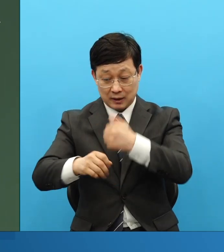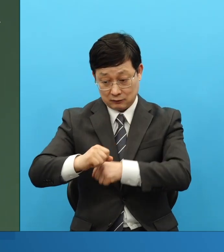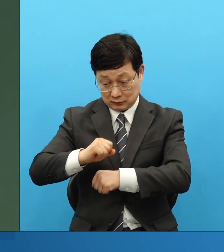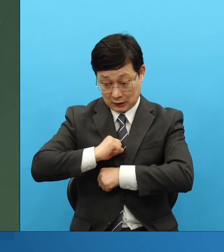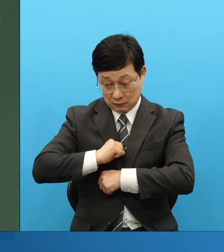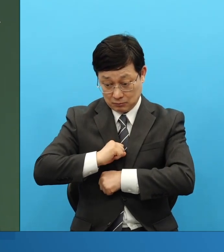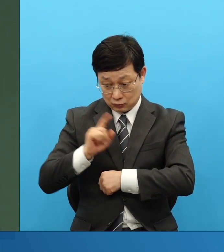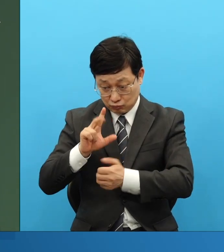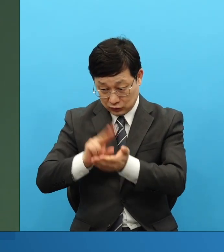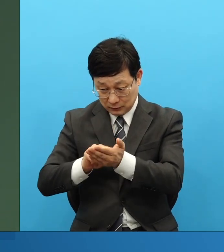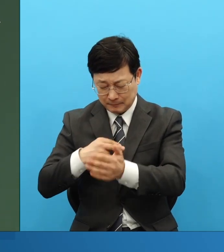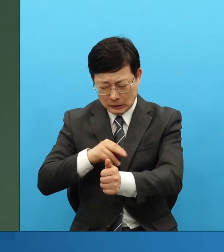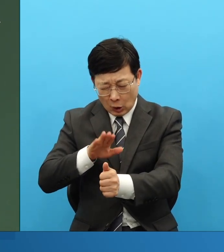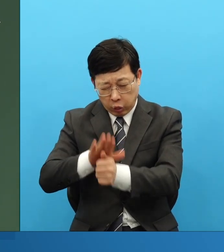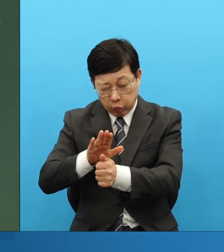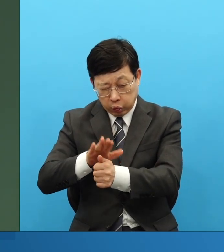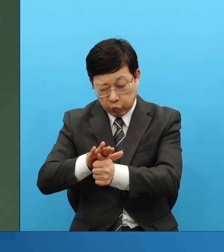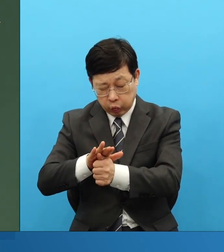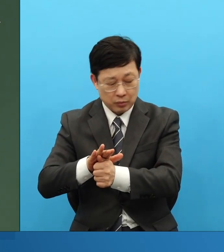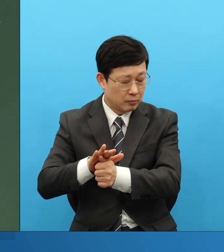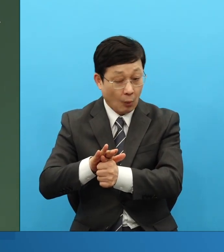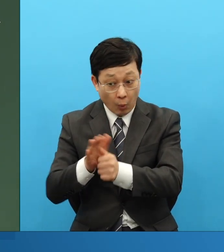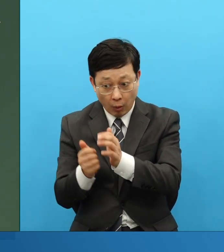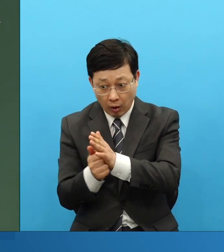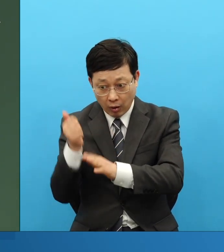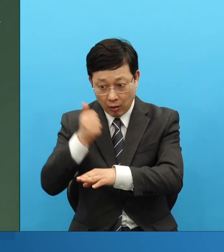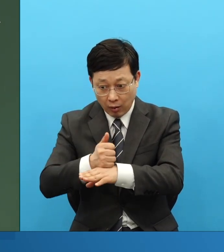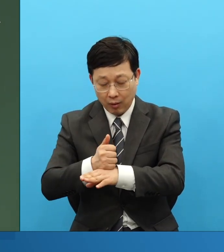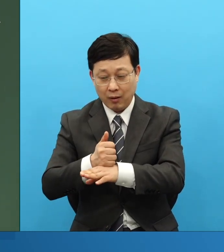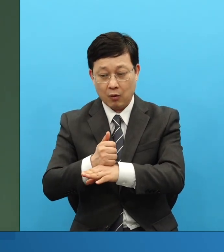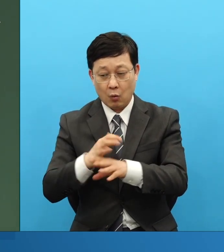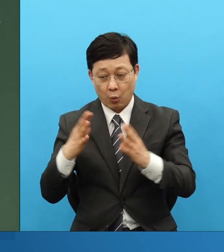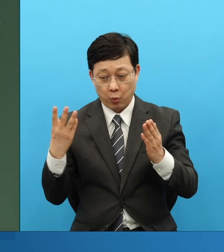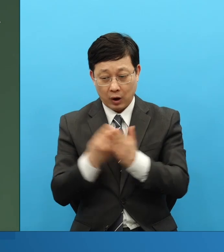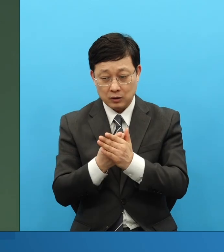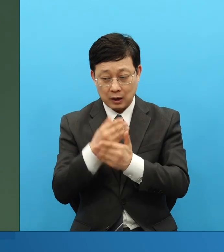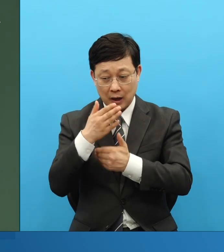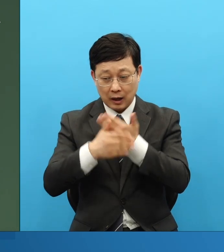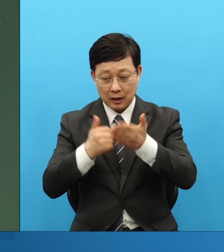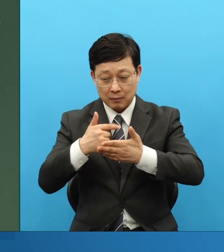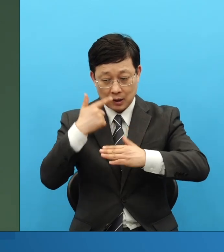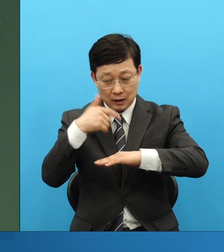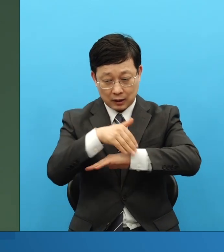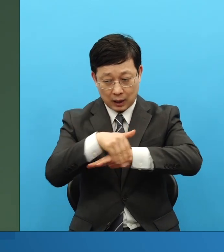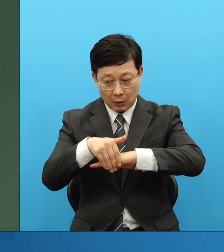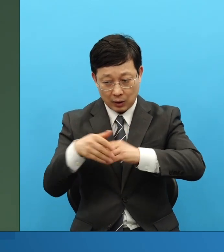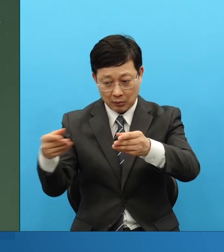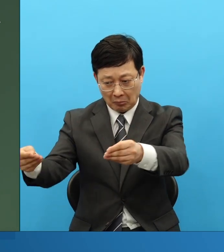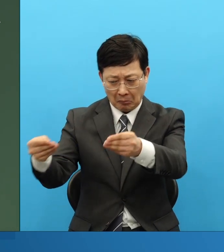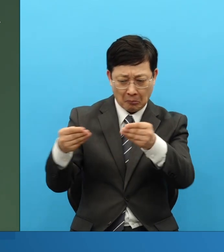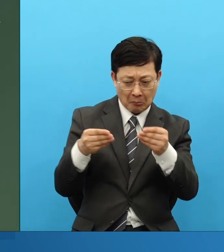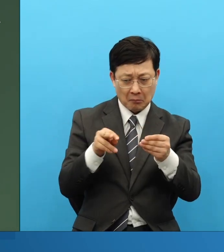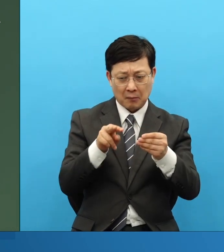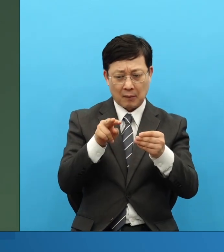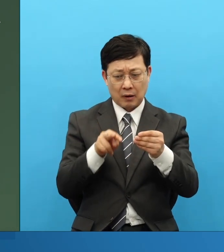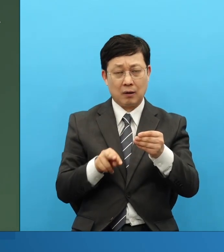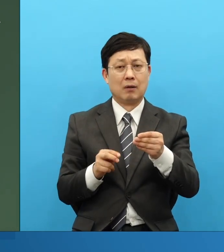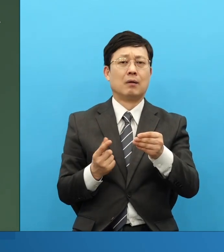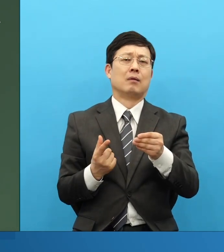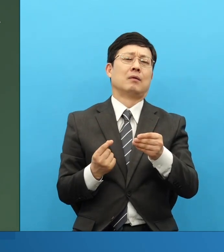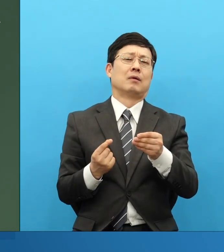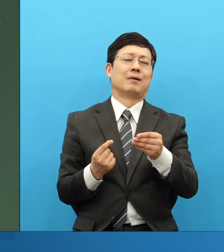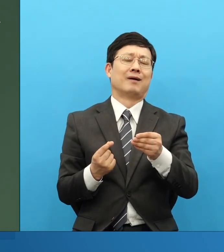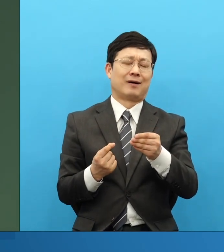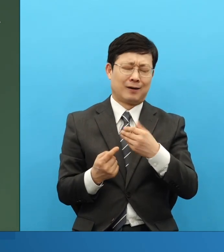officials. 나중에 절대적인 게 보입니다. And later on, he was able to see what was absolute. 항상 이렇게 해야 돼. And so always do things this 그럼 way.